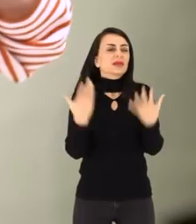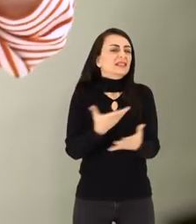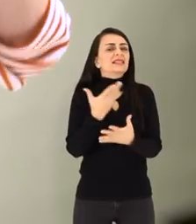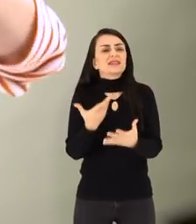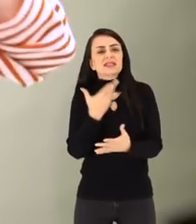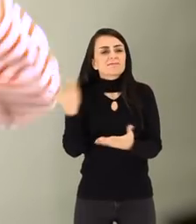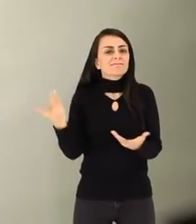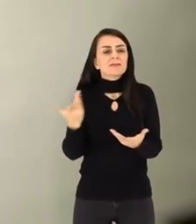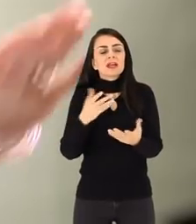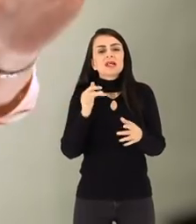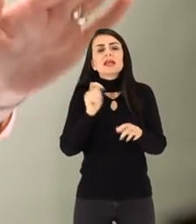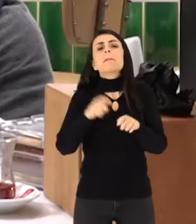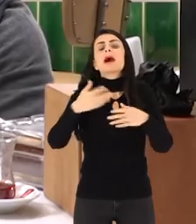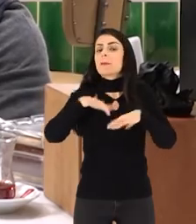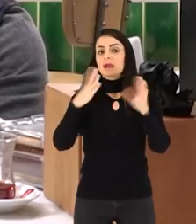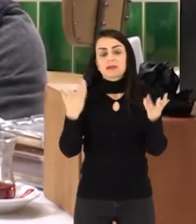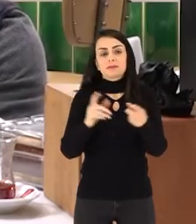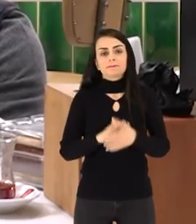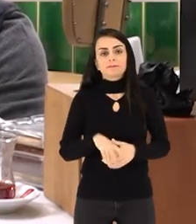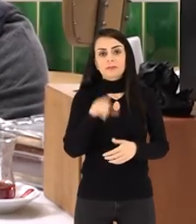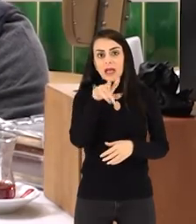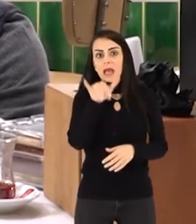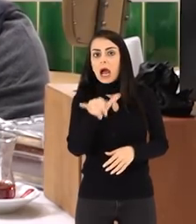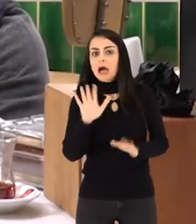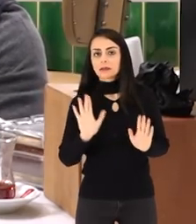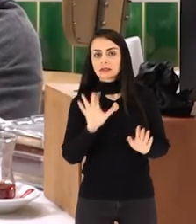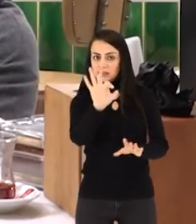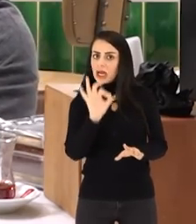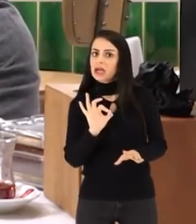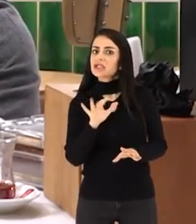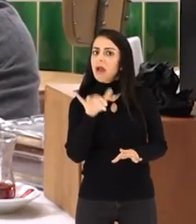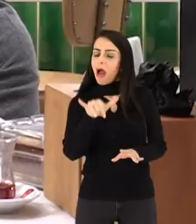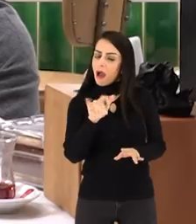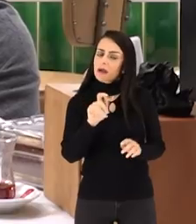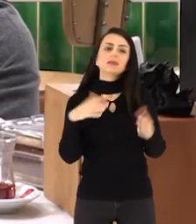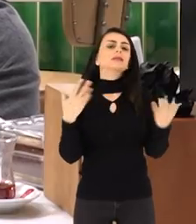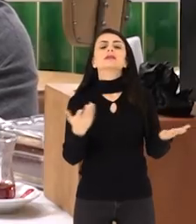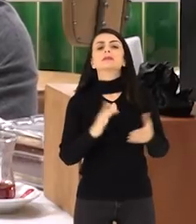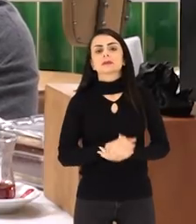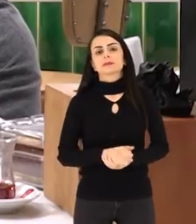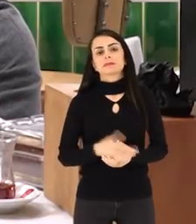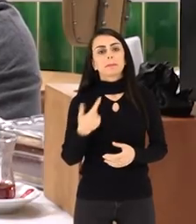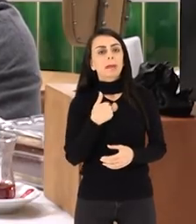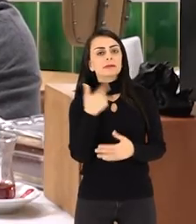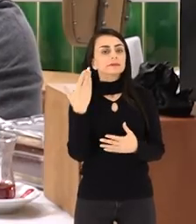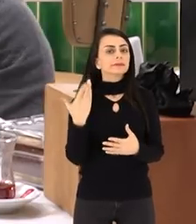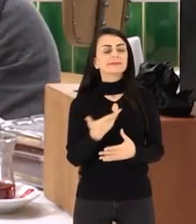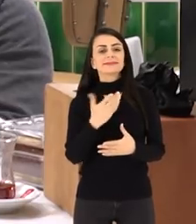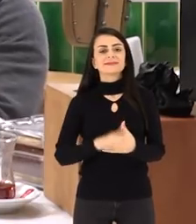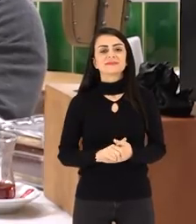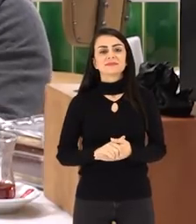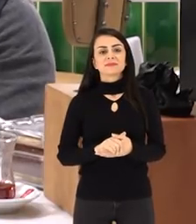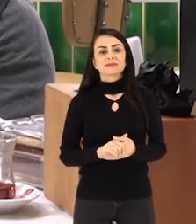şeyler geçmeye başlıyor ve ben gerçekten yapamıyorum. Çok haklı bir tercih ya. Yani ya ama olmuyor. Benim de mesela tabii şey böyle